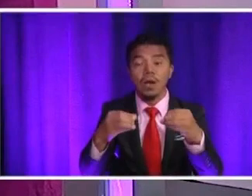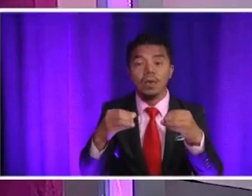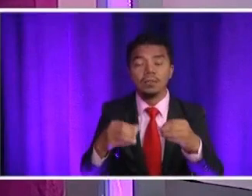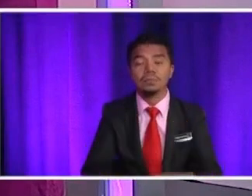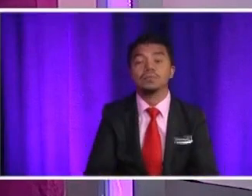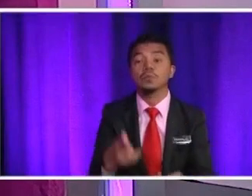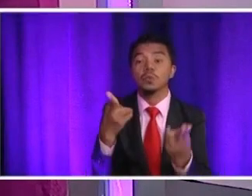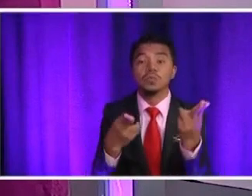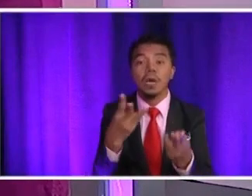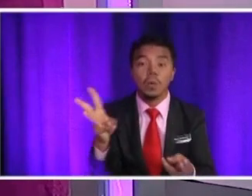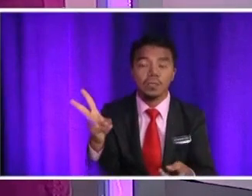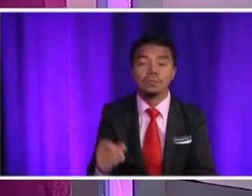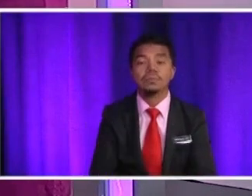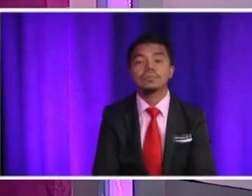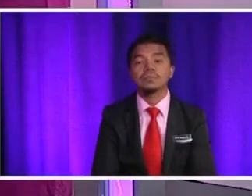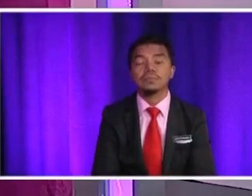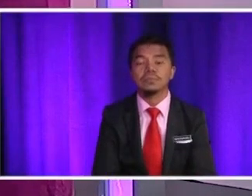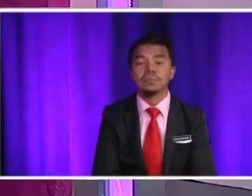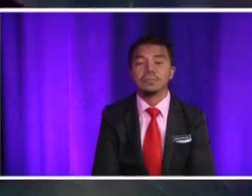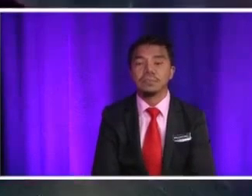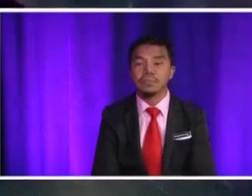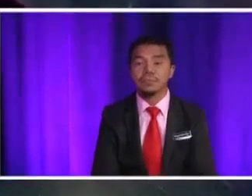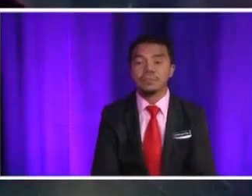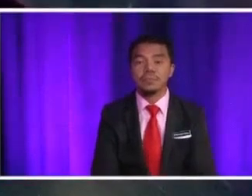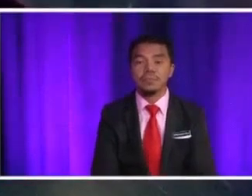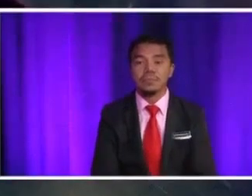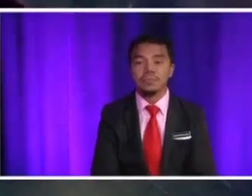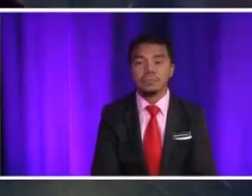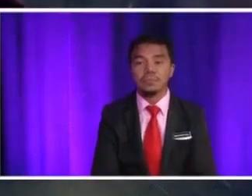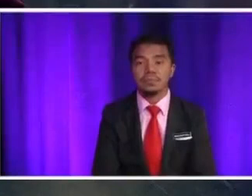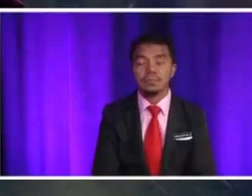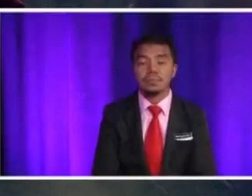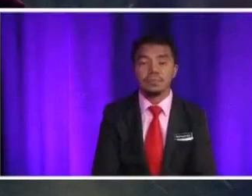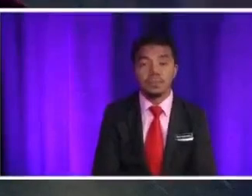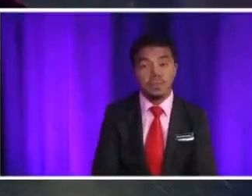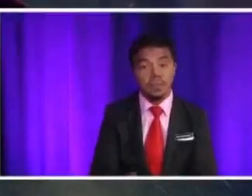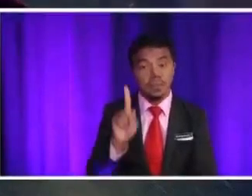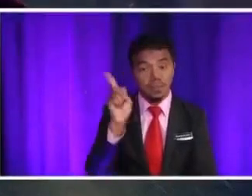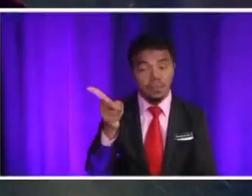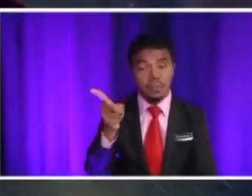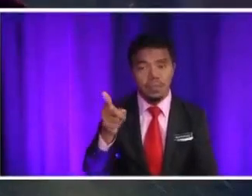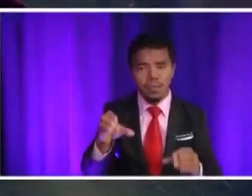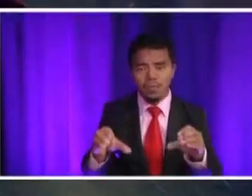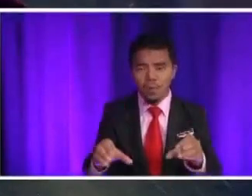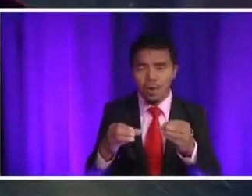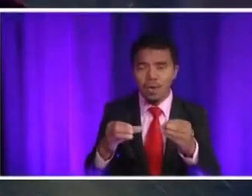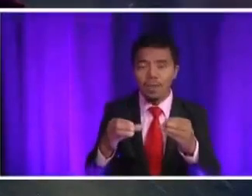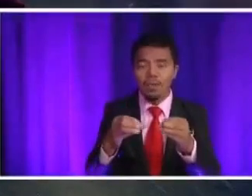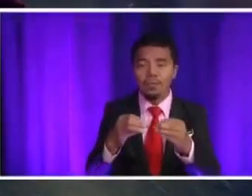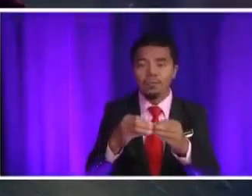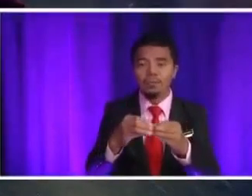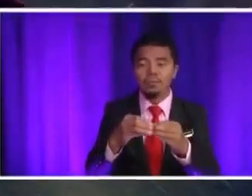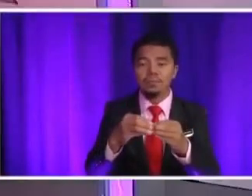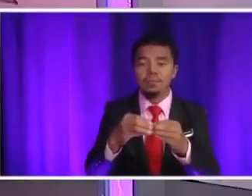ini, okay, dia perlu mewujudkan peluang perniagaan dan pekerjaan lah, sebab peranan dia tu untuk membantu